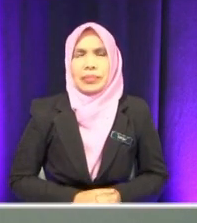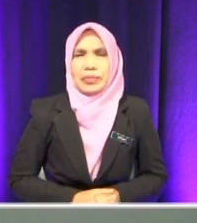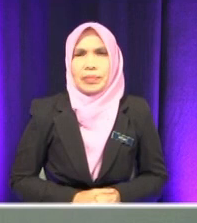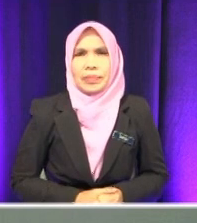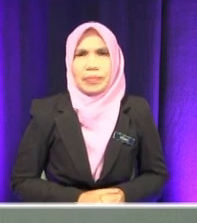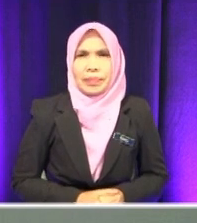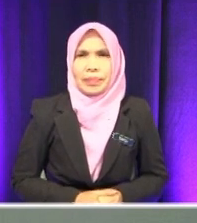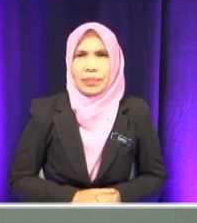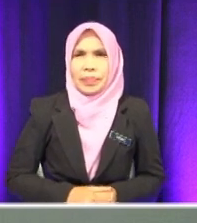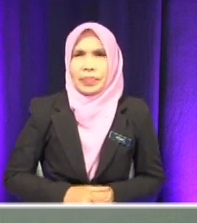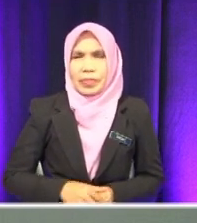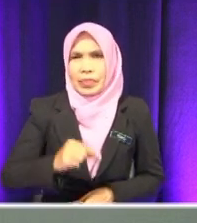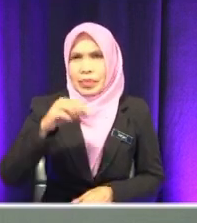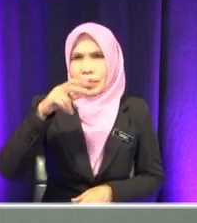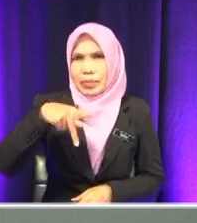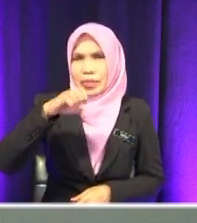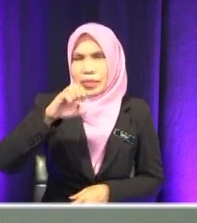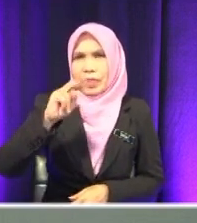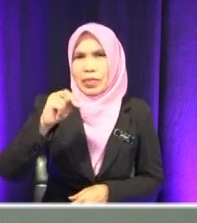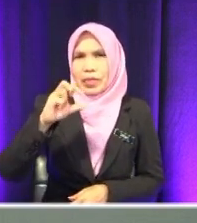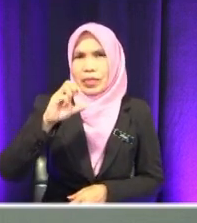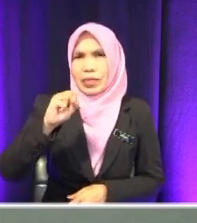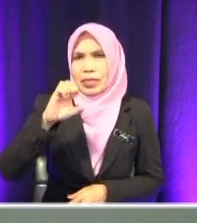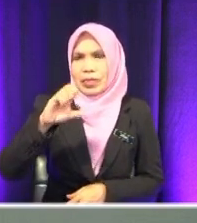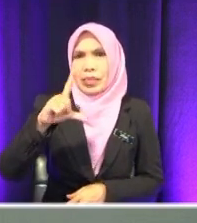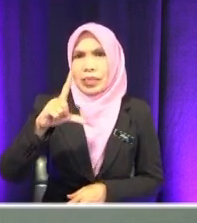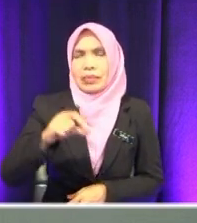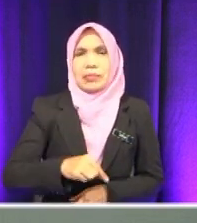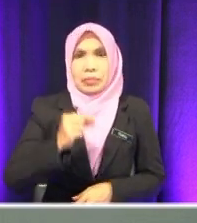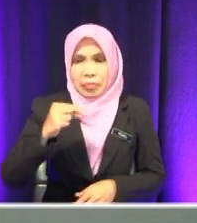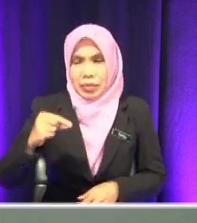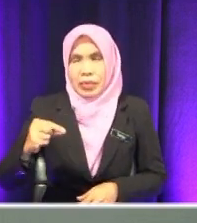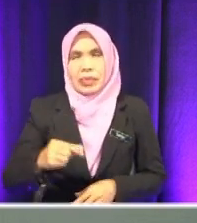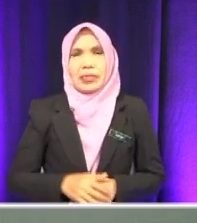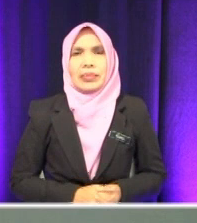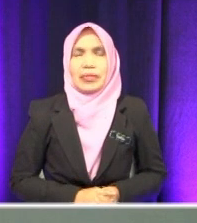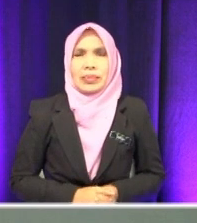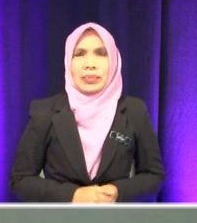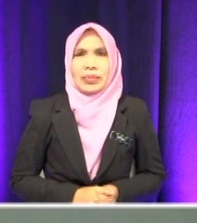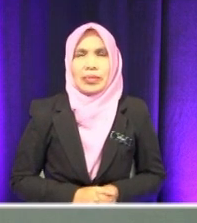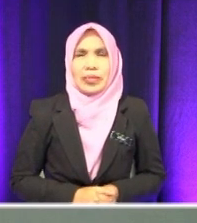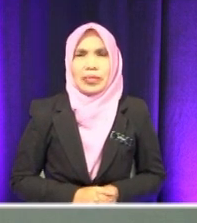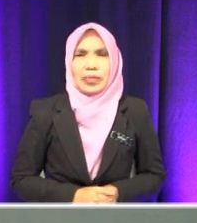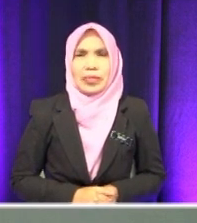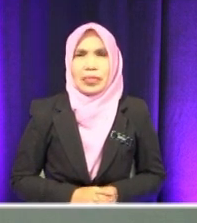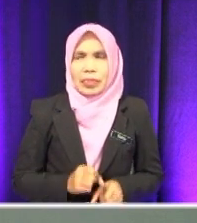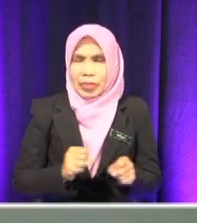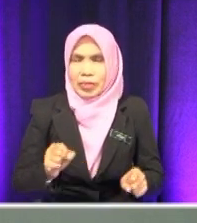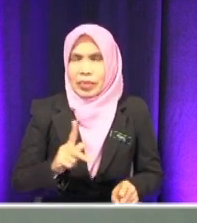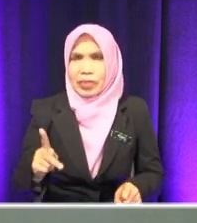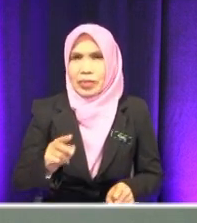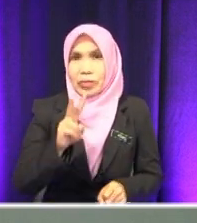nah pastikan disediakan dua atau tiga pensil nah takut patah hentikan yang satu Ada apa Ada dia punya